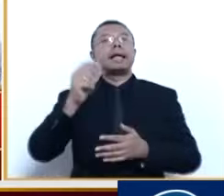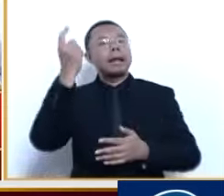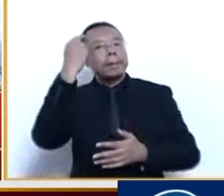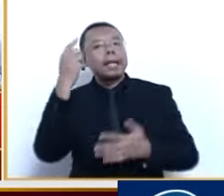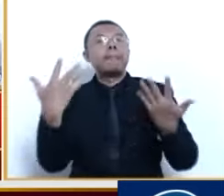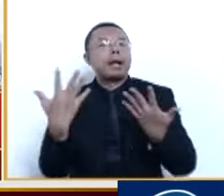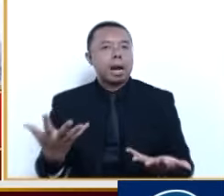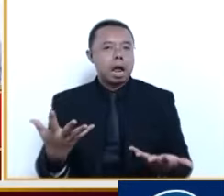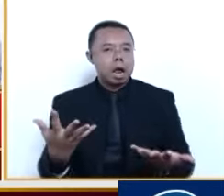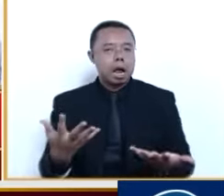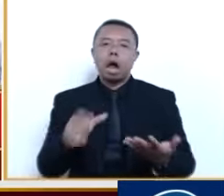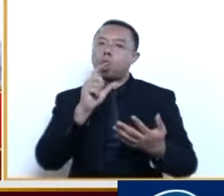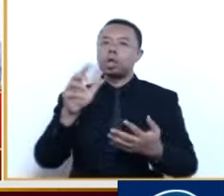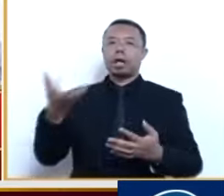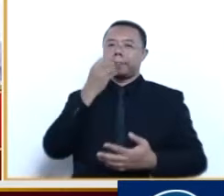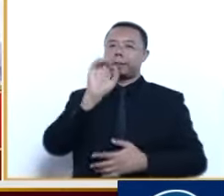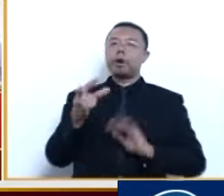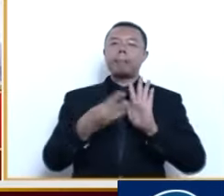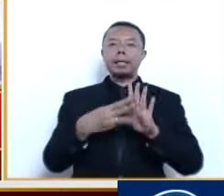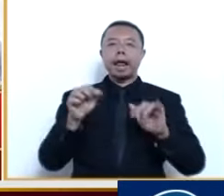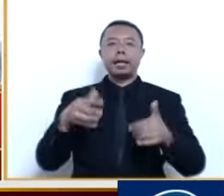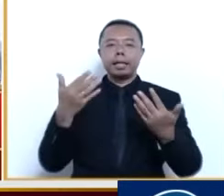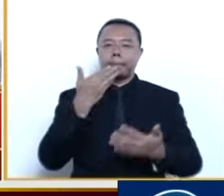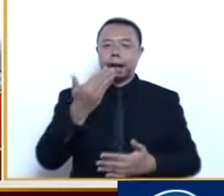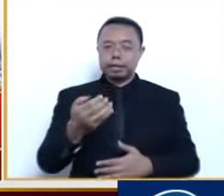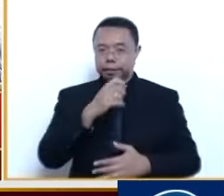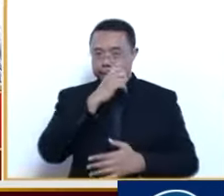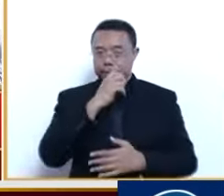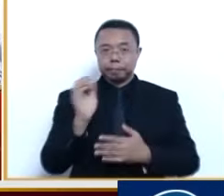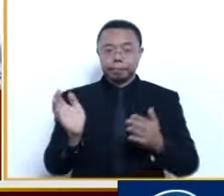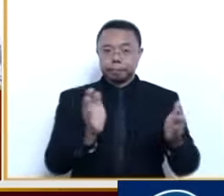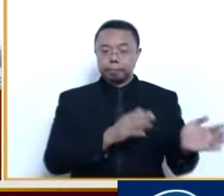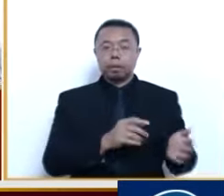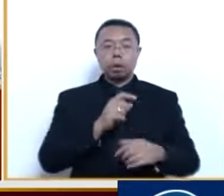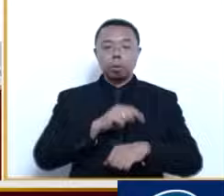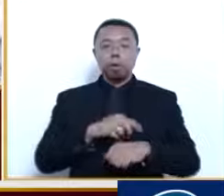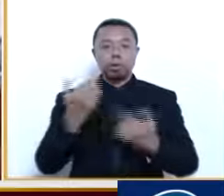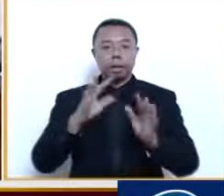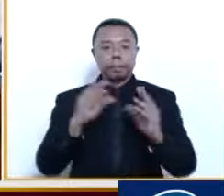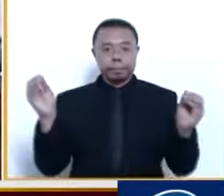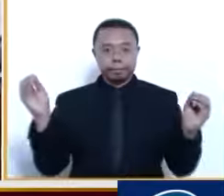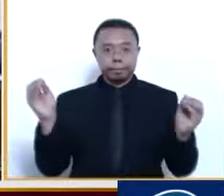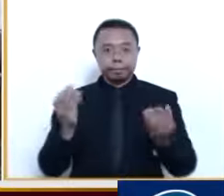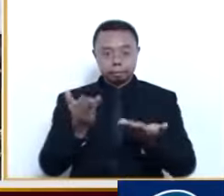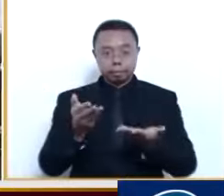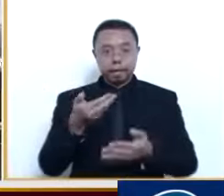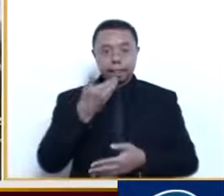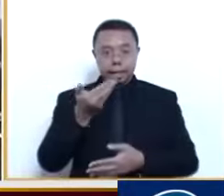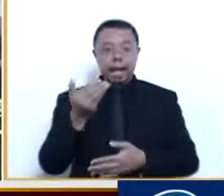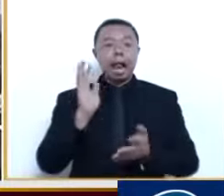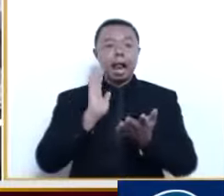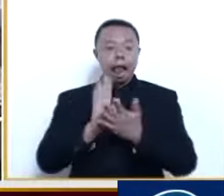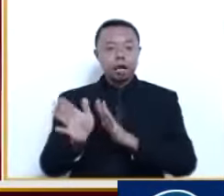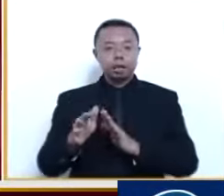mana sebenarnya dalam merespon masalah ini Makasih baik waktu sudah habis diberikan Pertanyaan